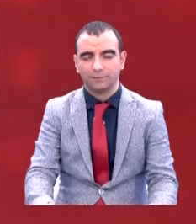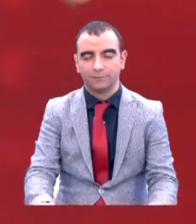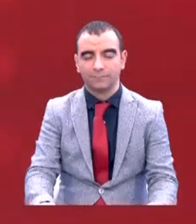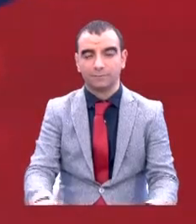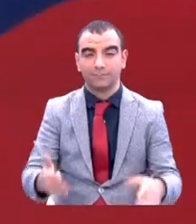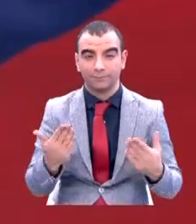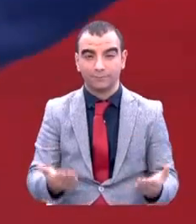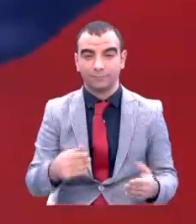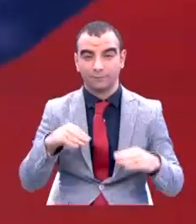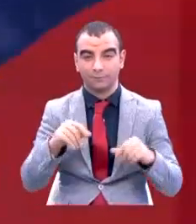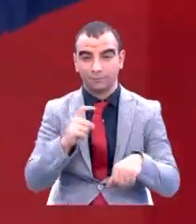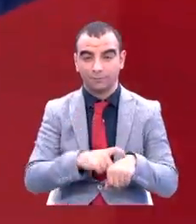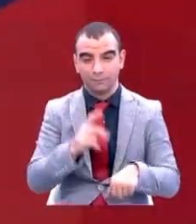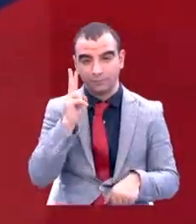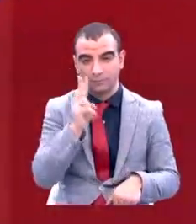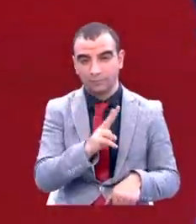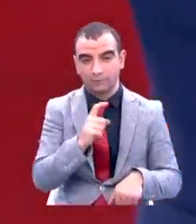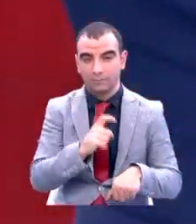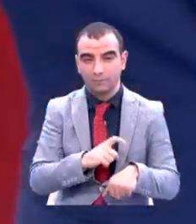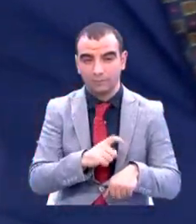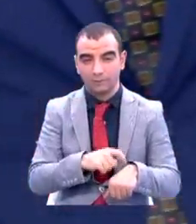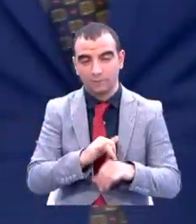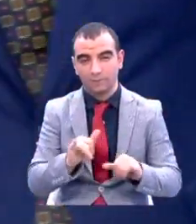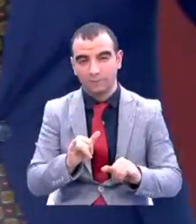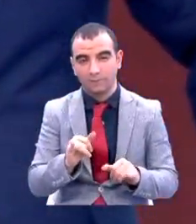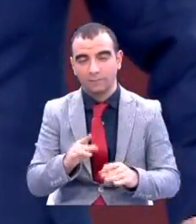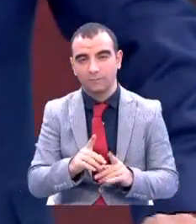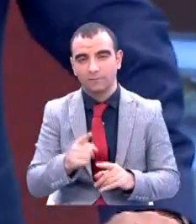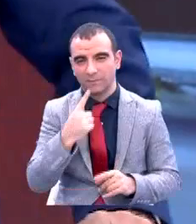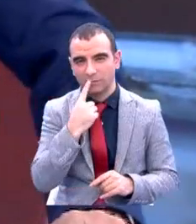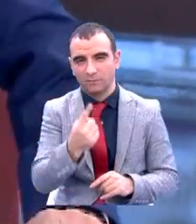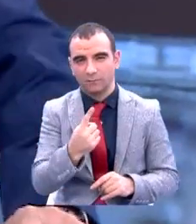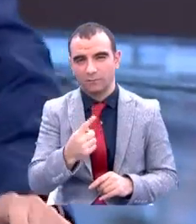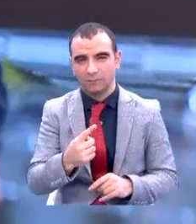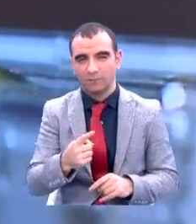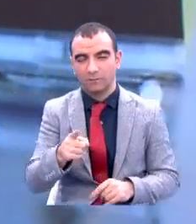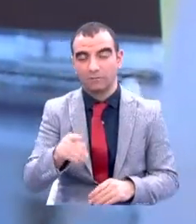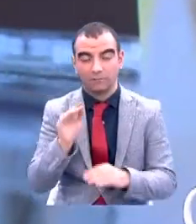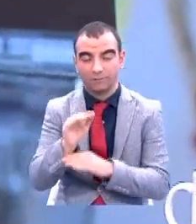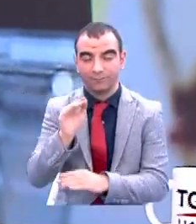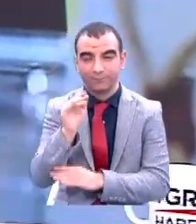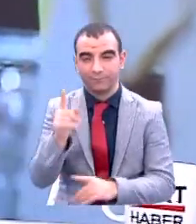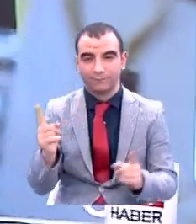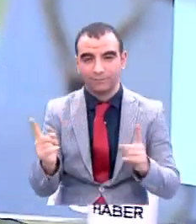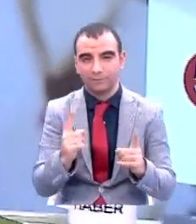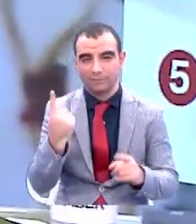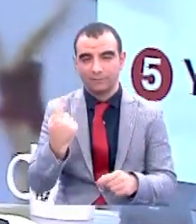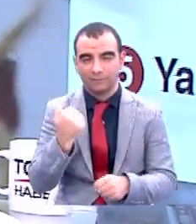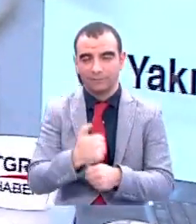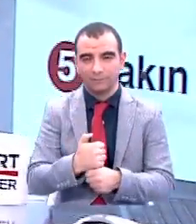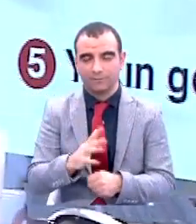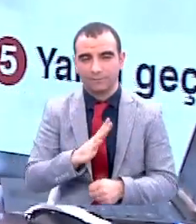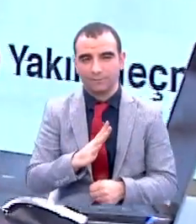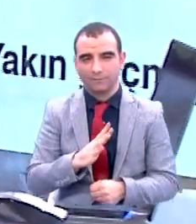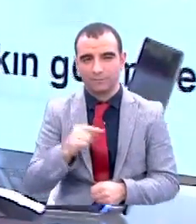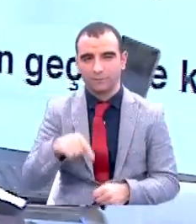Evet şimdi kum saatini gördük saatin tik takları zamanın taktikleri diyoruz ya Efendim Hayat zamanı ile Kaim kırk sırada bir grafiğimiz var